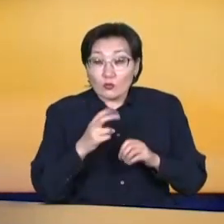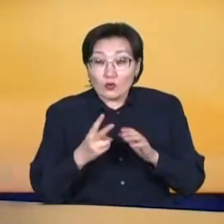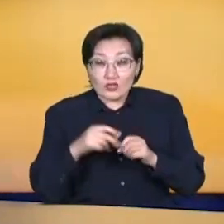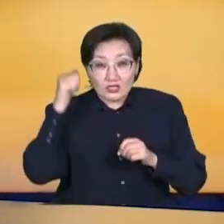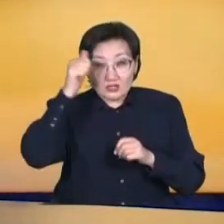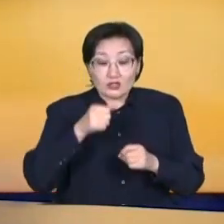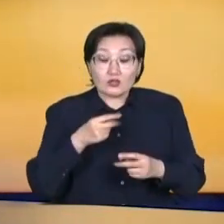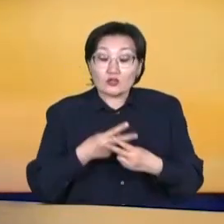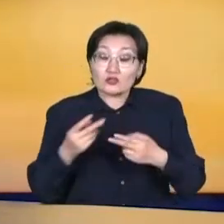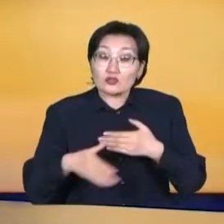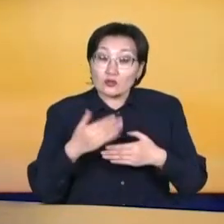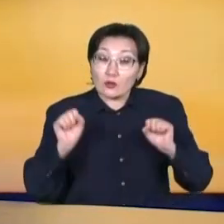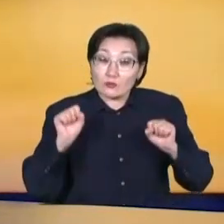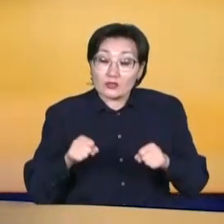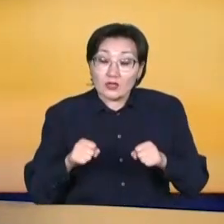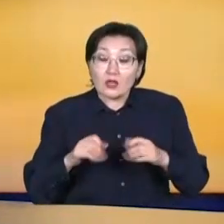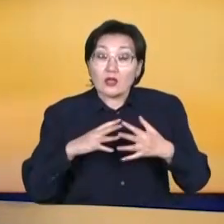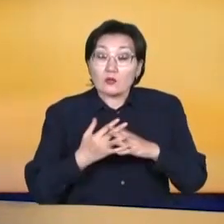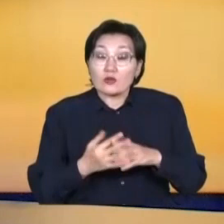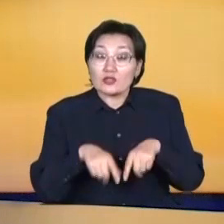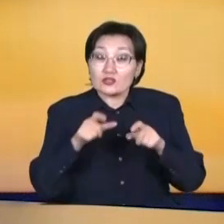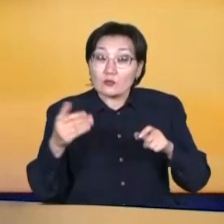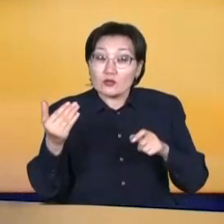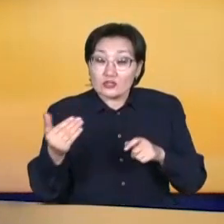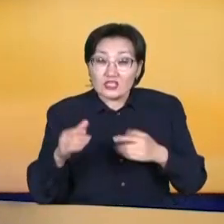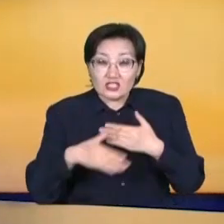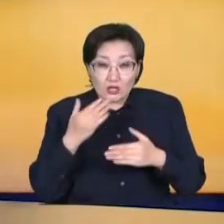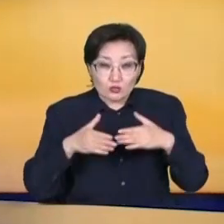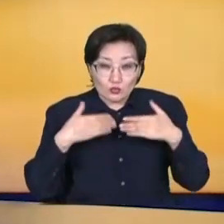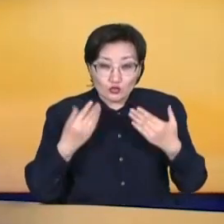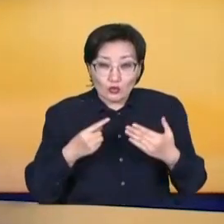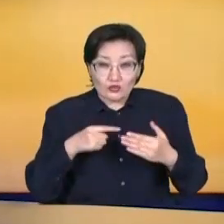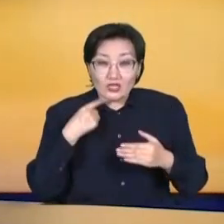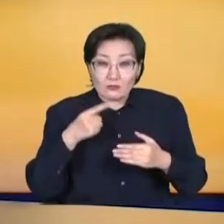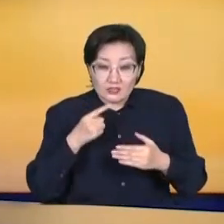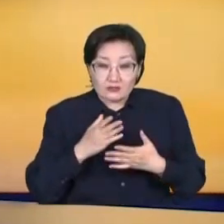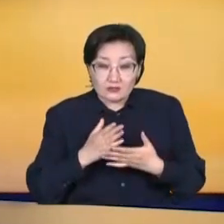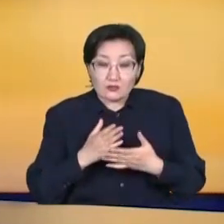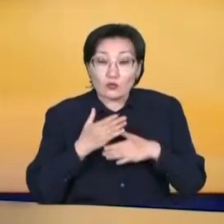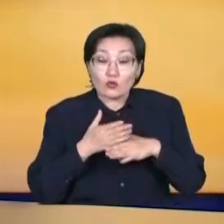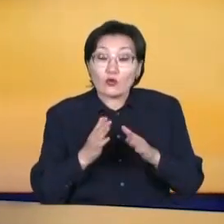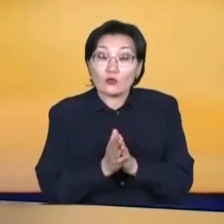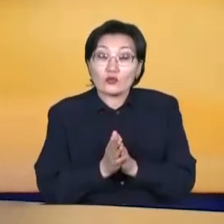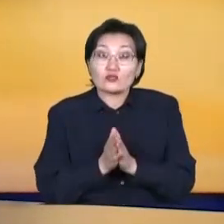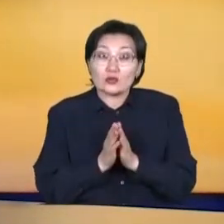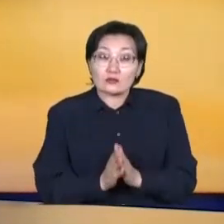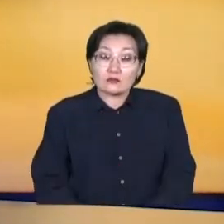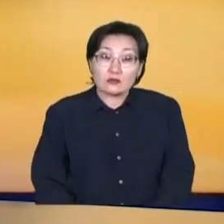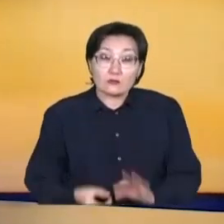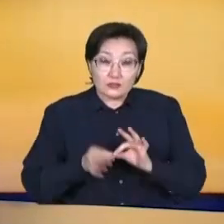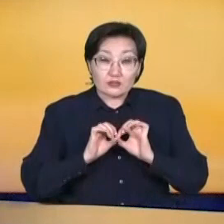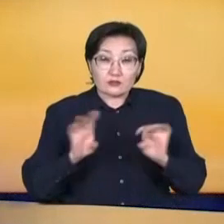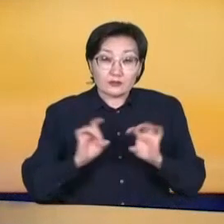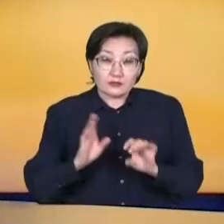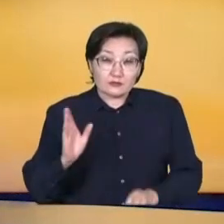сотталып кетуі мүмкін, бірақ ауыл азаматтары олардың жазығы жоқ деп жан ұшыра жәрдем тілейді. Өңірдегі тілші мән-жайды